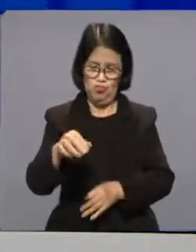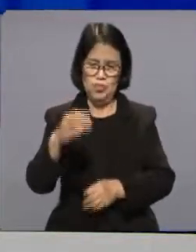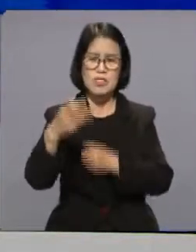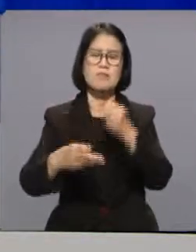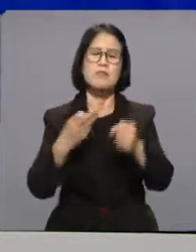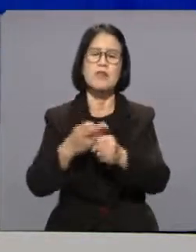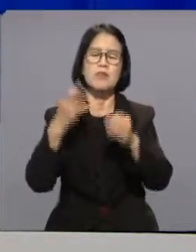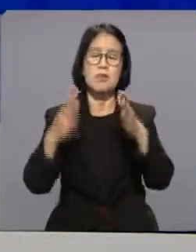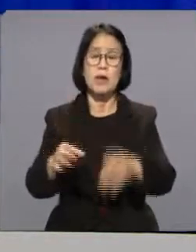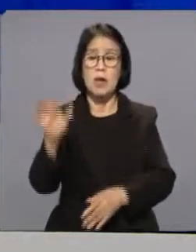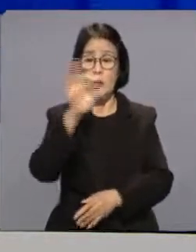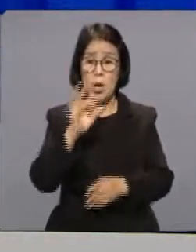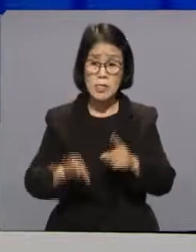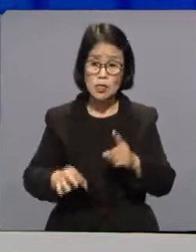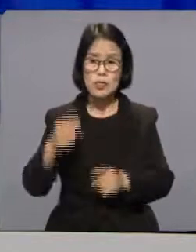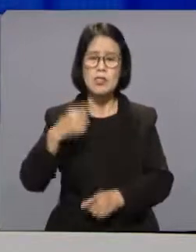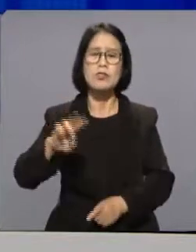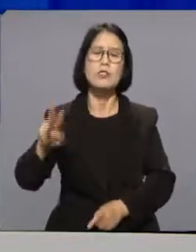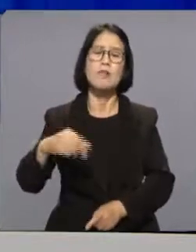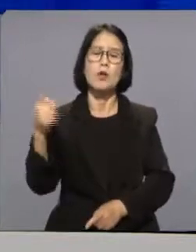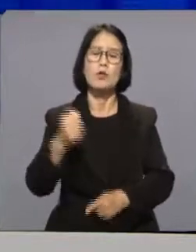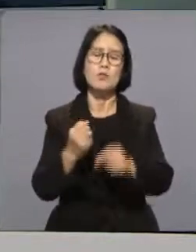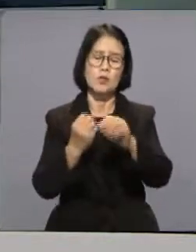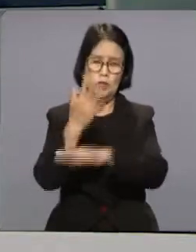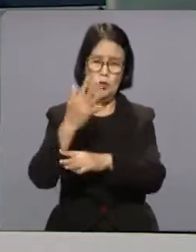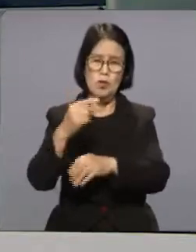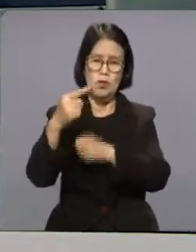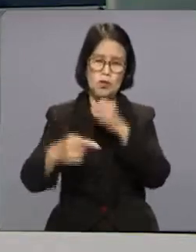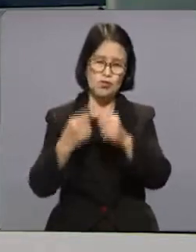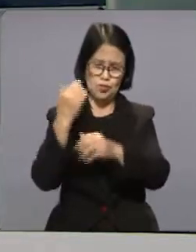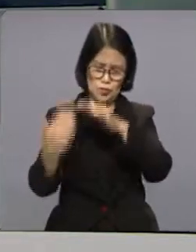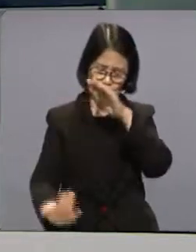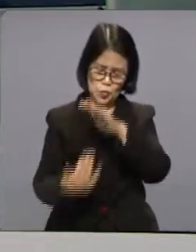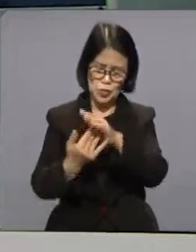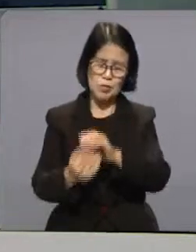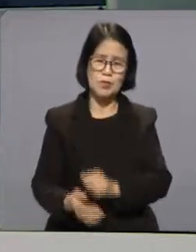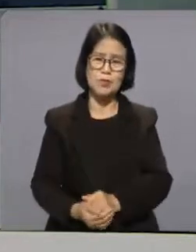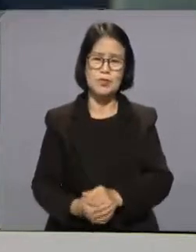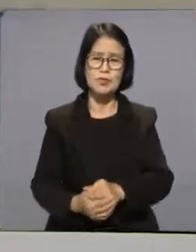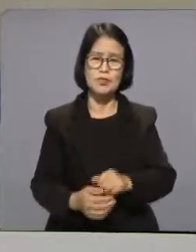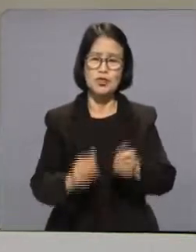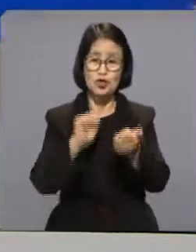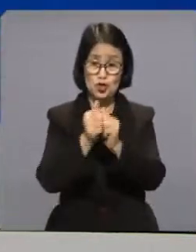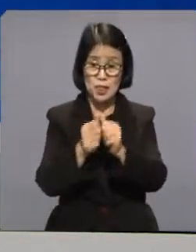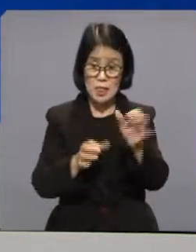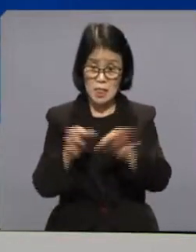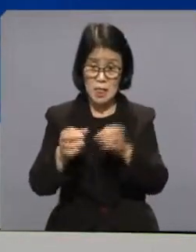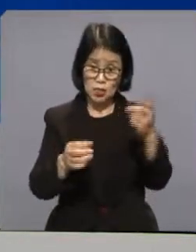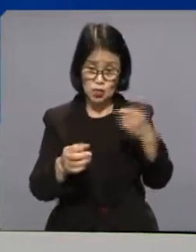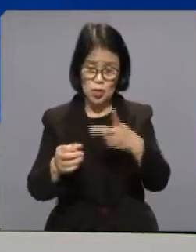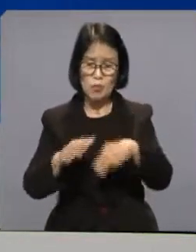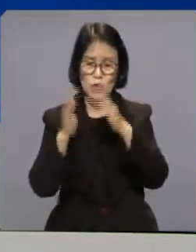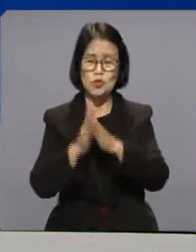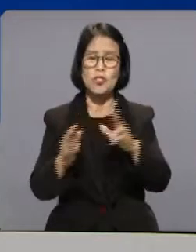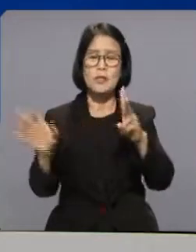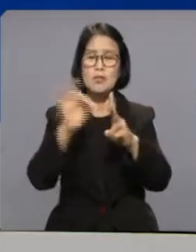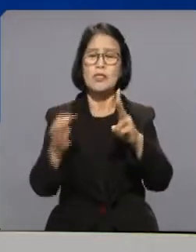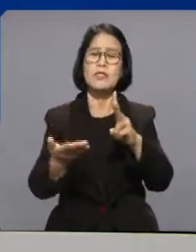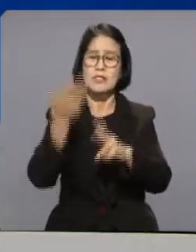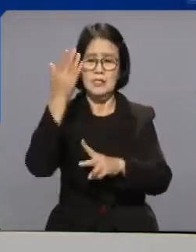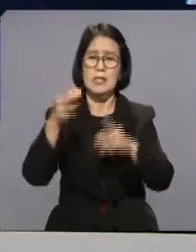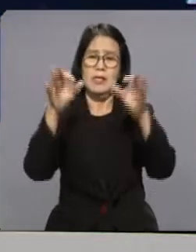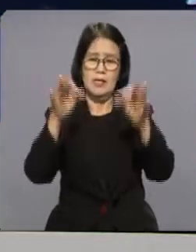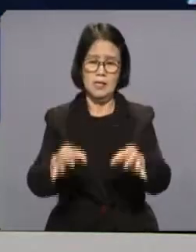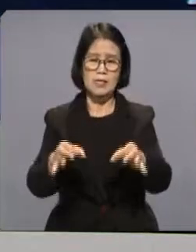만에 1,350원을 돌파하며 연중 최고치를 갈아치웠고 양대 주식시장 모두 2% 넘게